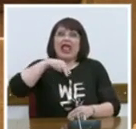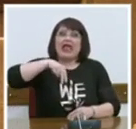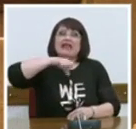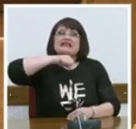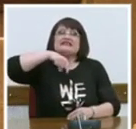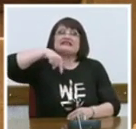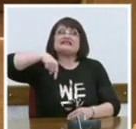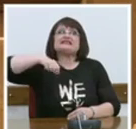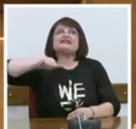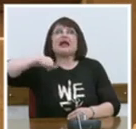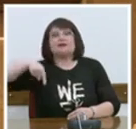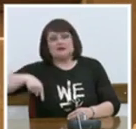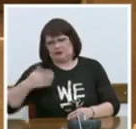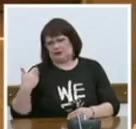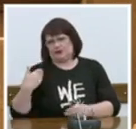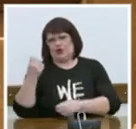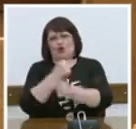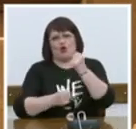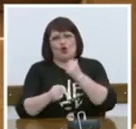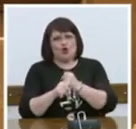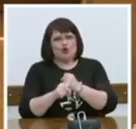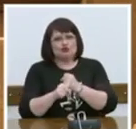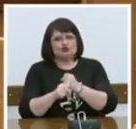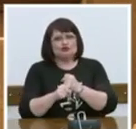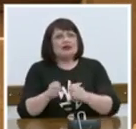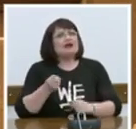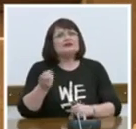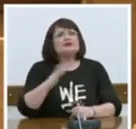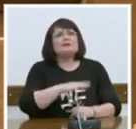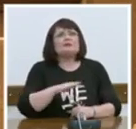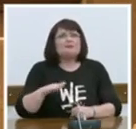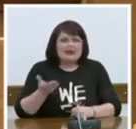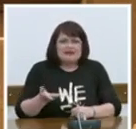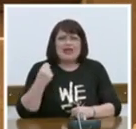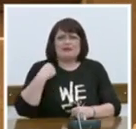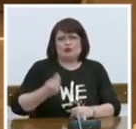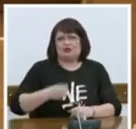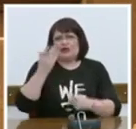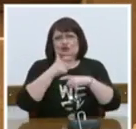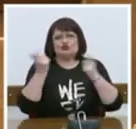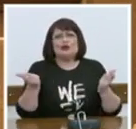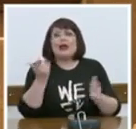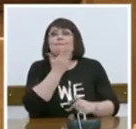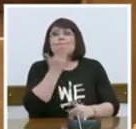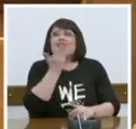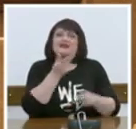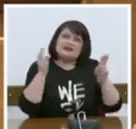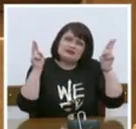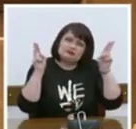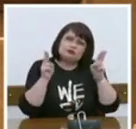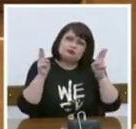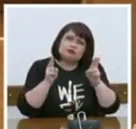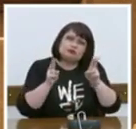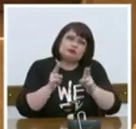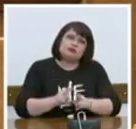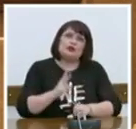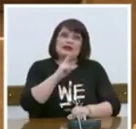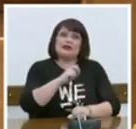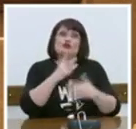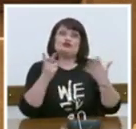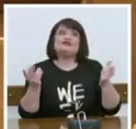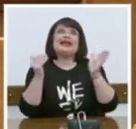χρόνια μόνο ο αριθμός των εγγεγραμμένων μαθητών σε δημοτικά σχολεία έχει μειωθεί κατά σχεδόν